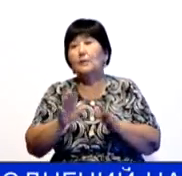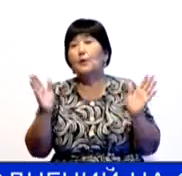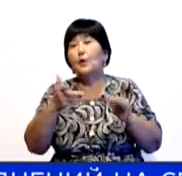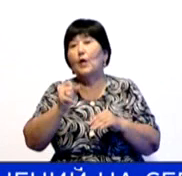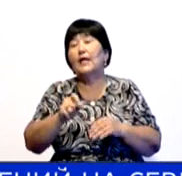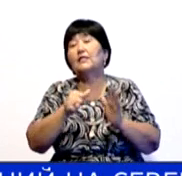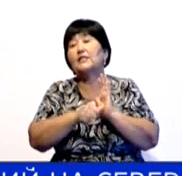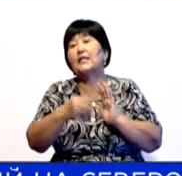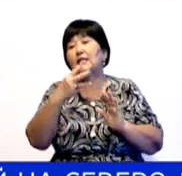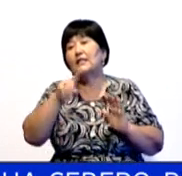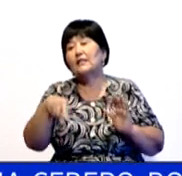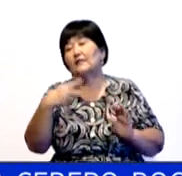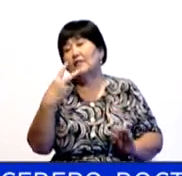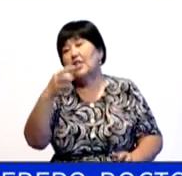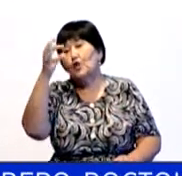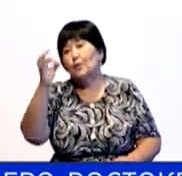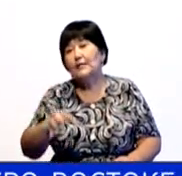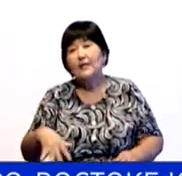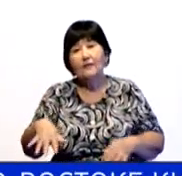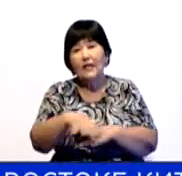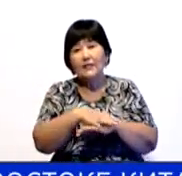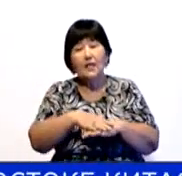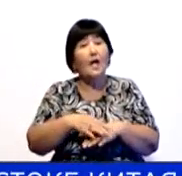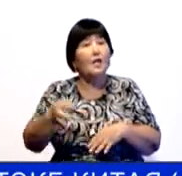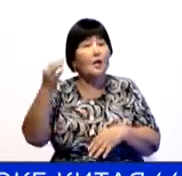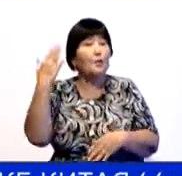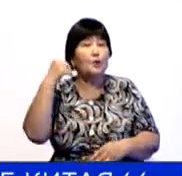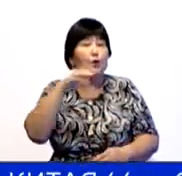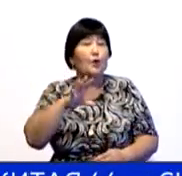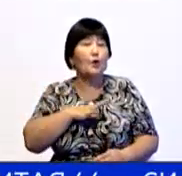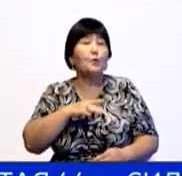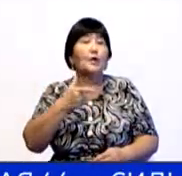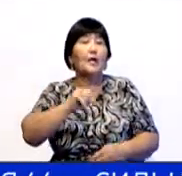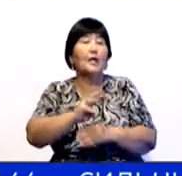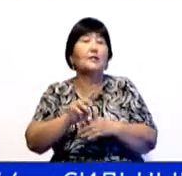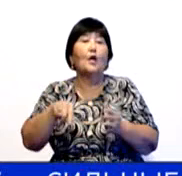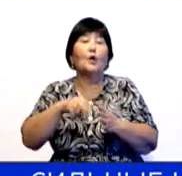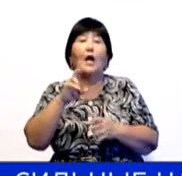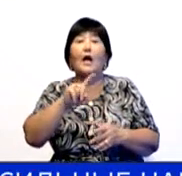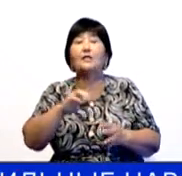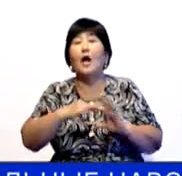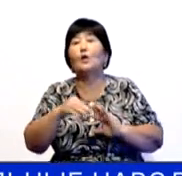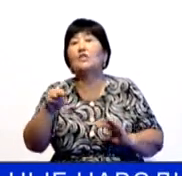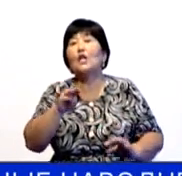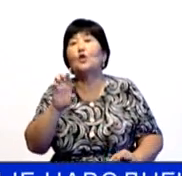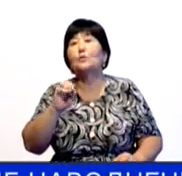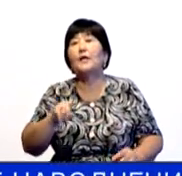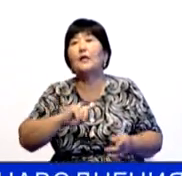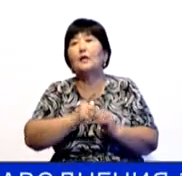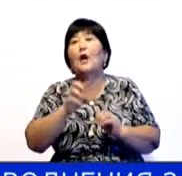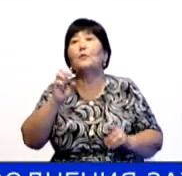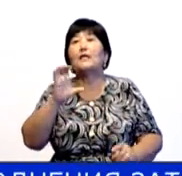газом 63,2% населения. Напомню, в прошлом году были газифицированы город Хазалы, Яулы Жалантос-Батыр, Перимов,